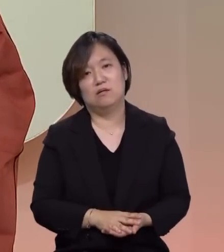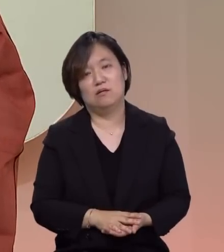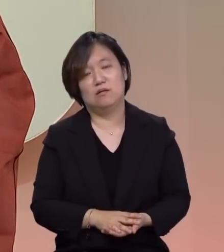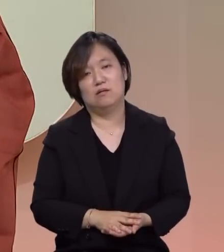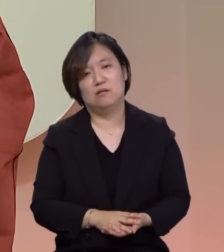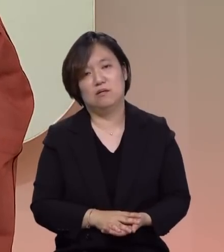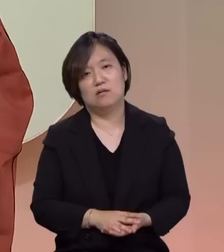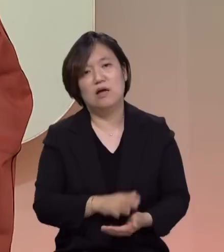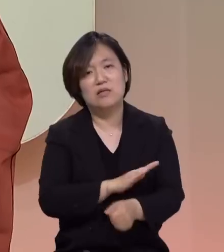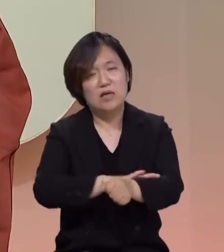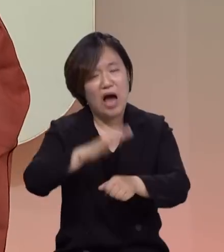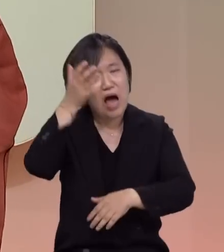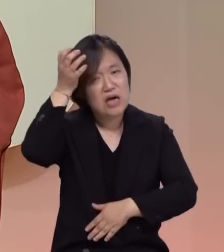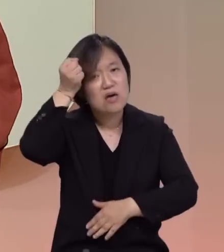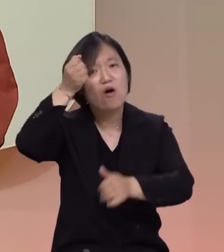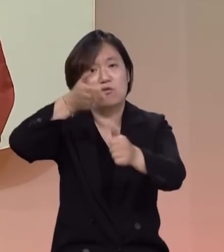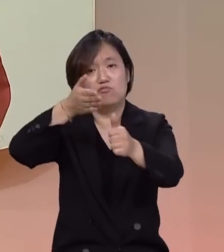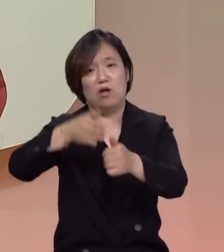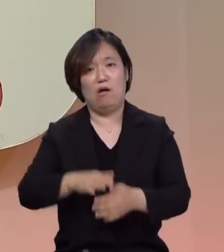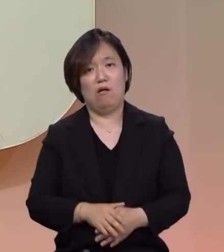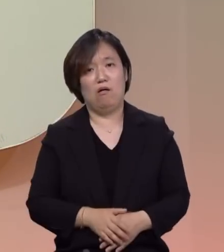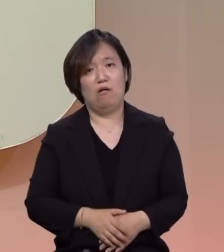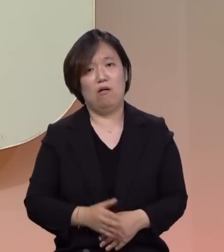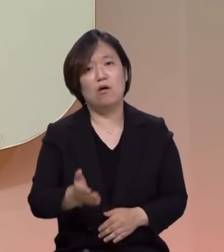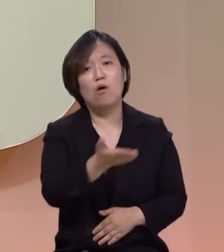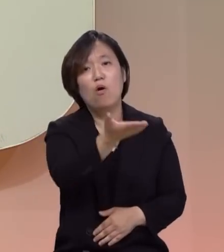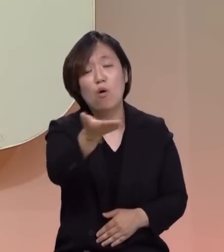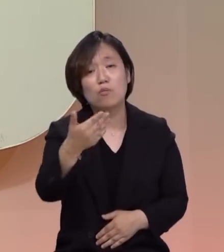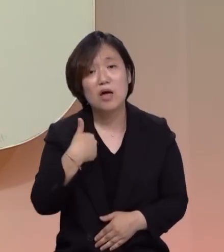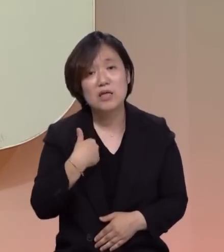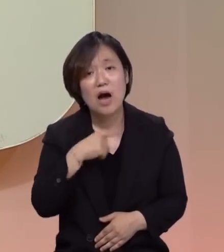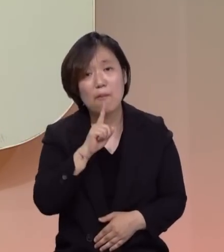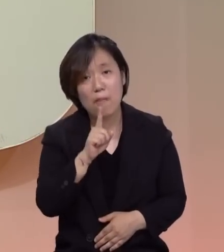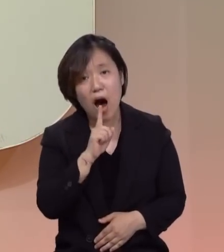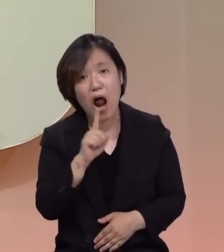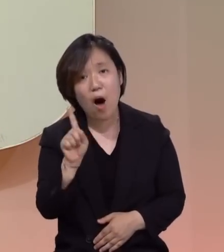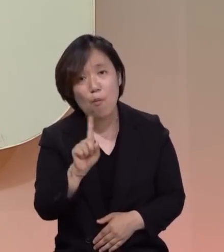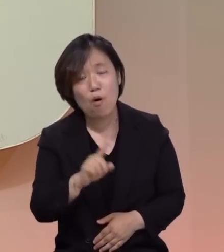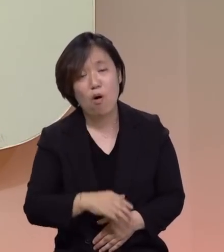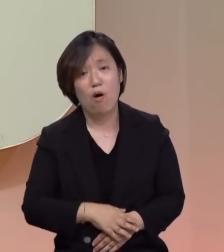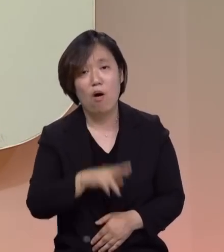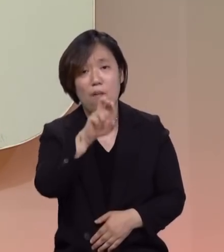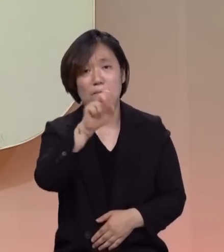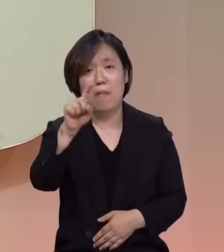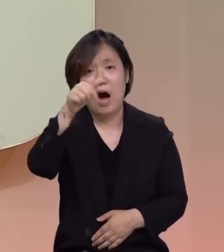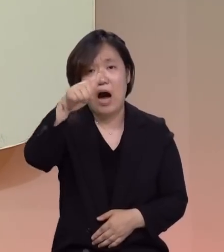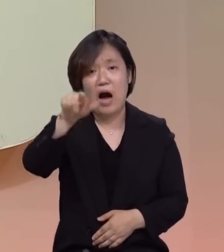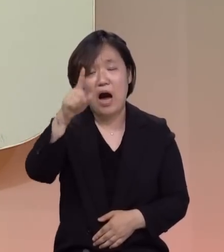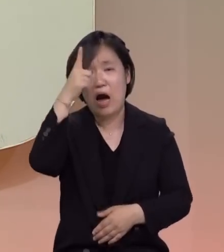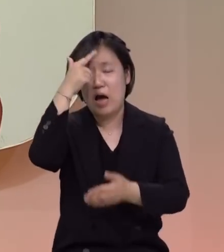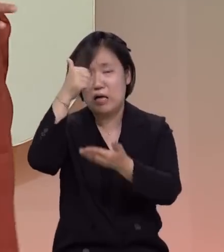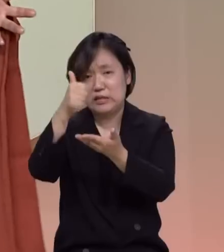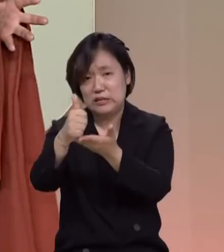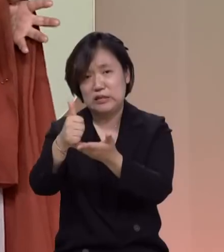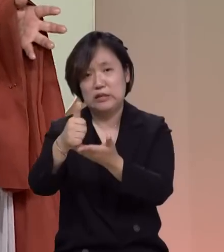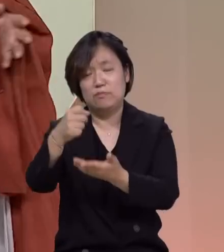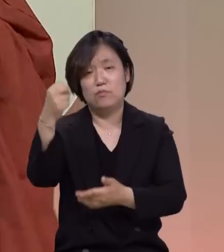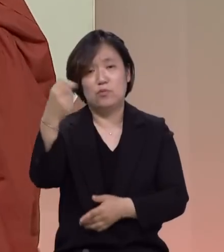꼭 명심하셔야 됩니다 오늘 여러분들에게 들려드렸던 그 뭐 막아 스님이라든가